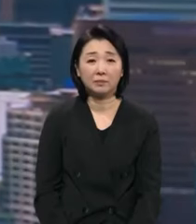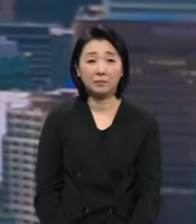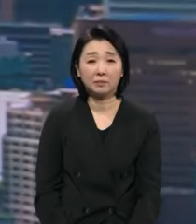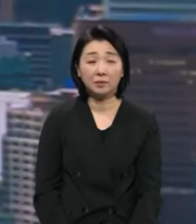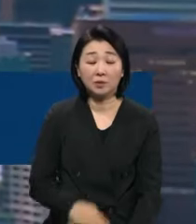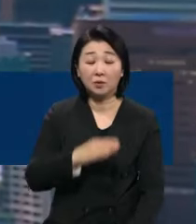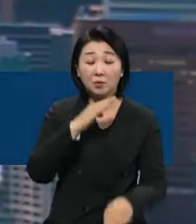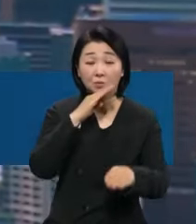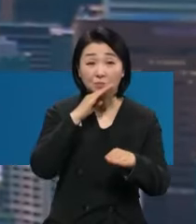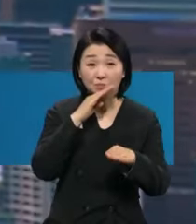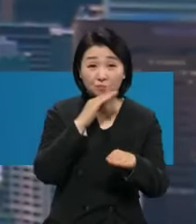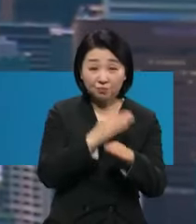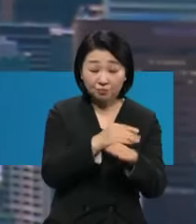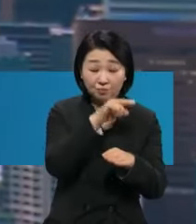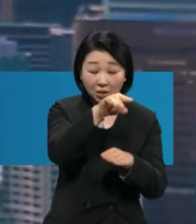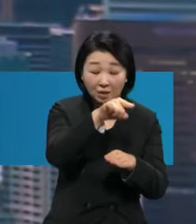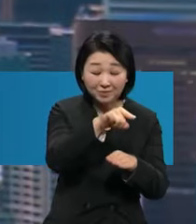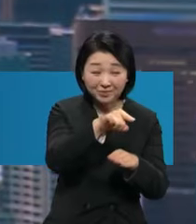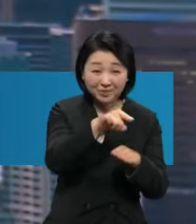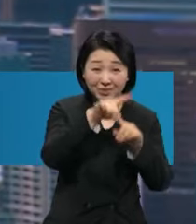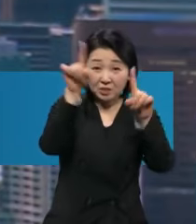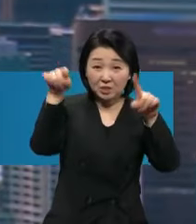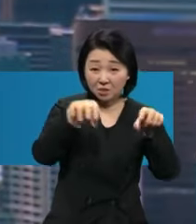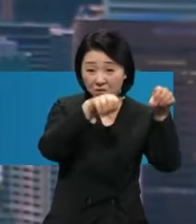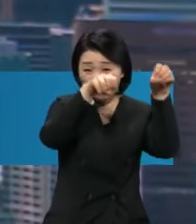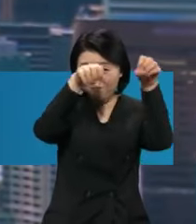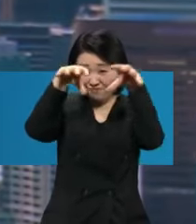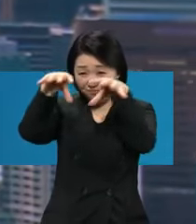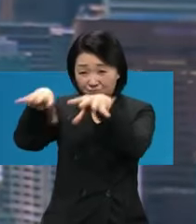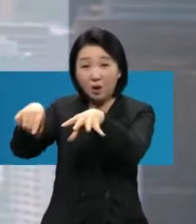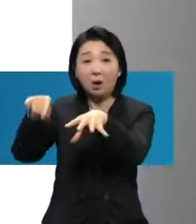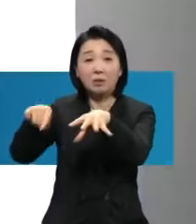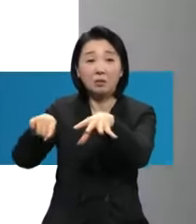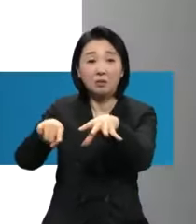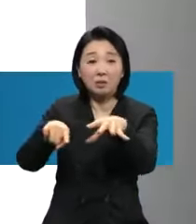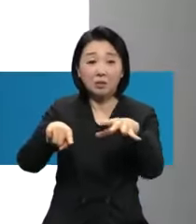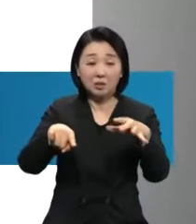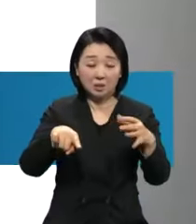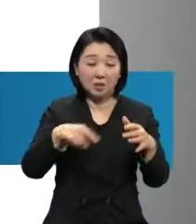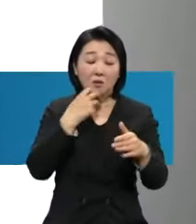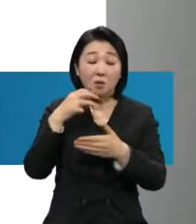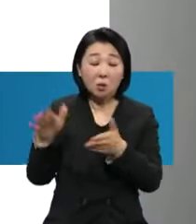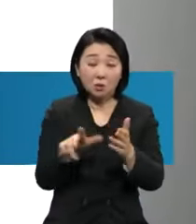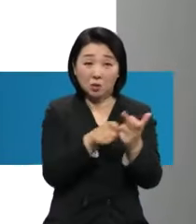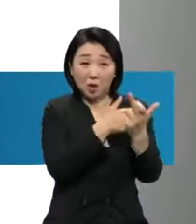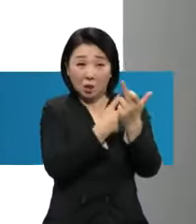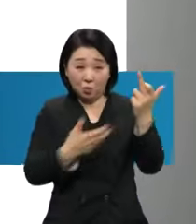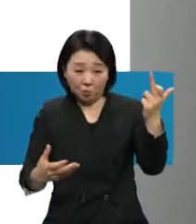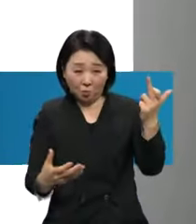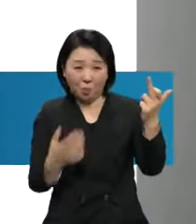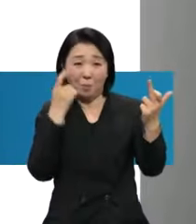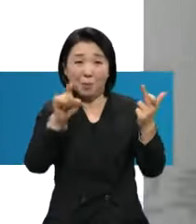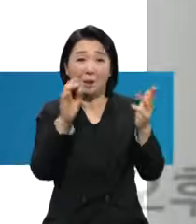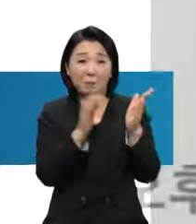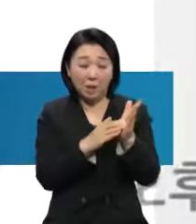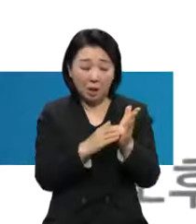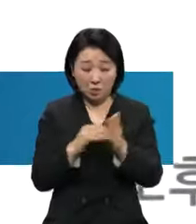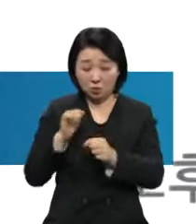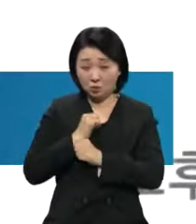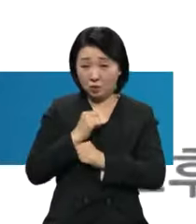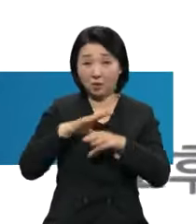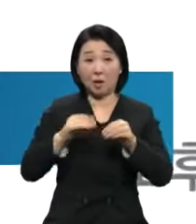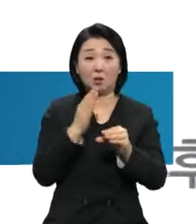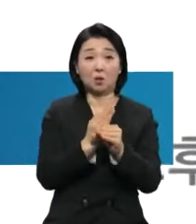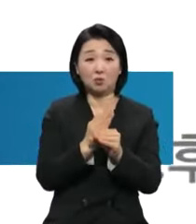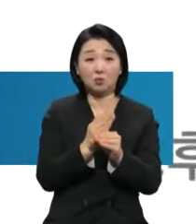북한이 날려보낸 전단으로 추정되는 물체가 경기도와 강원도 전방 지역에서 식별돼 군에서 조치 중입니다. 앞서 북한은